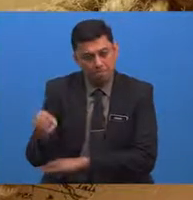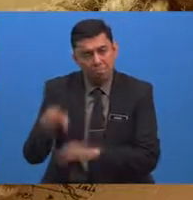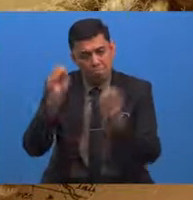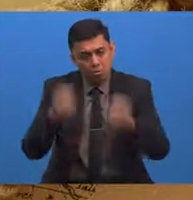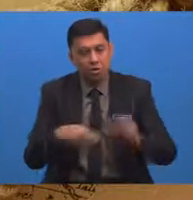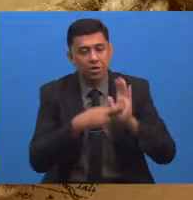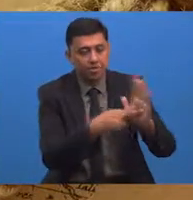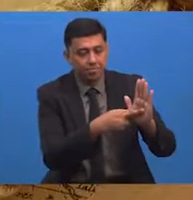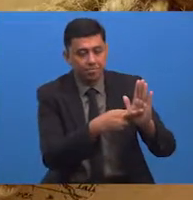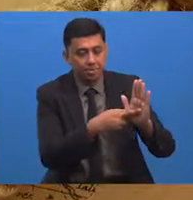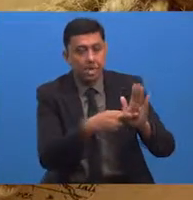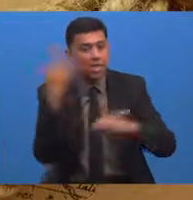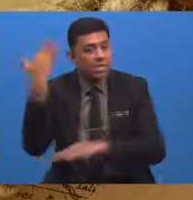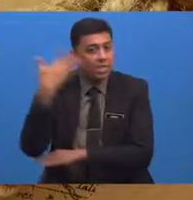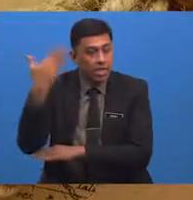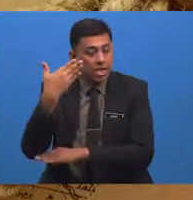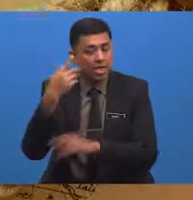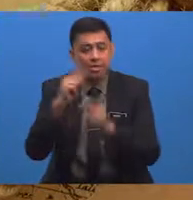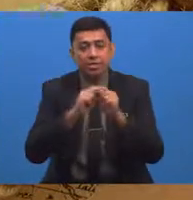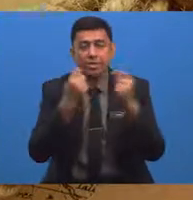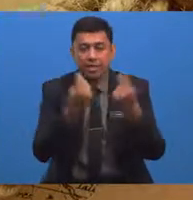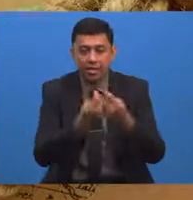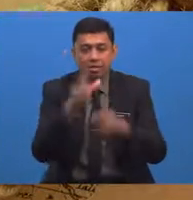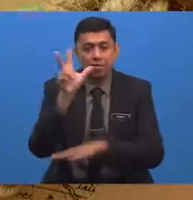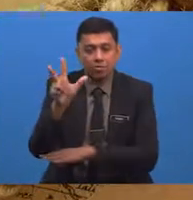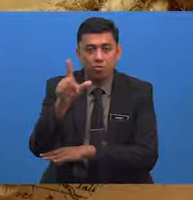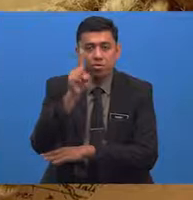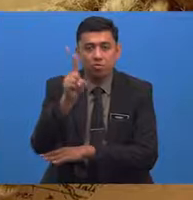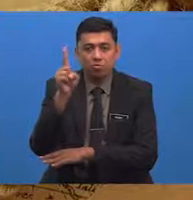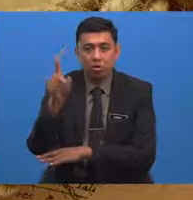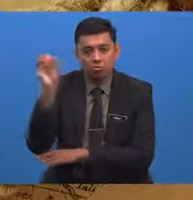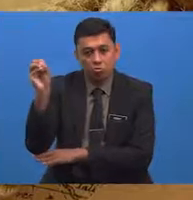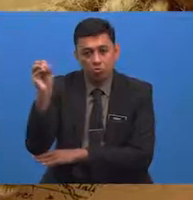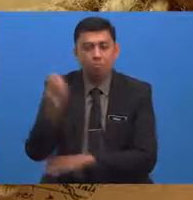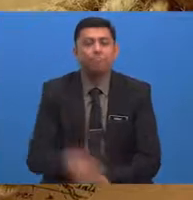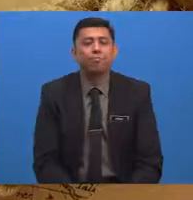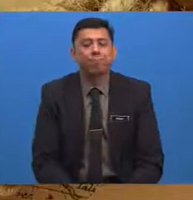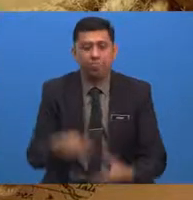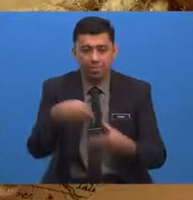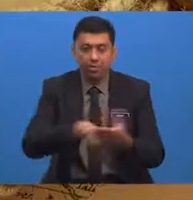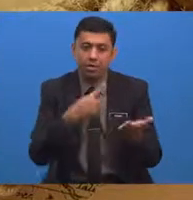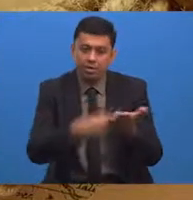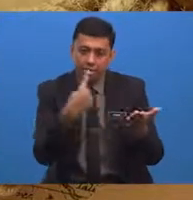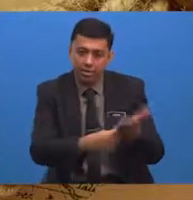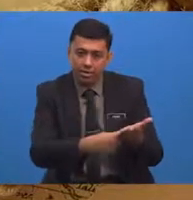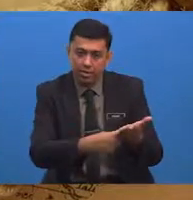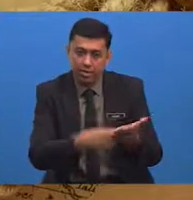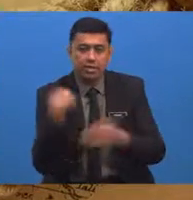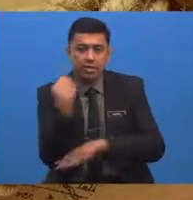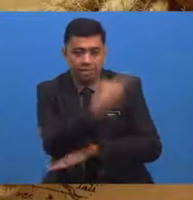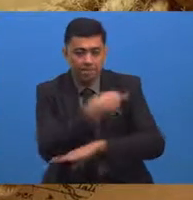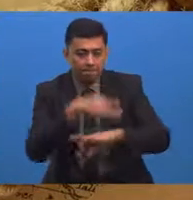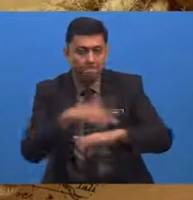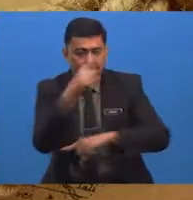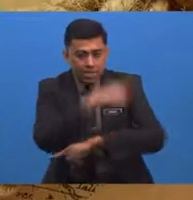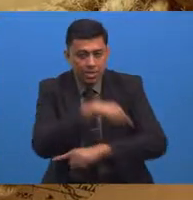buku teks sejarah tingkatan 3 pada halaman 110. Dalam perbincangan kita pada hari ini,